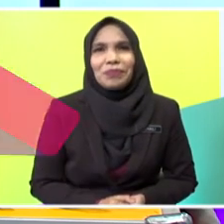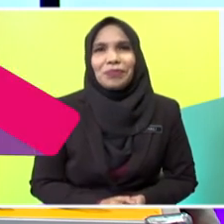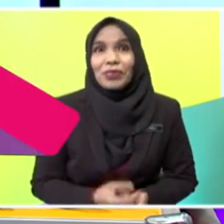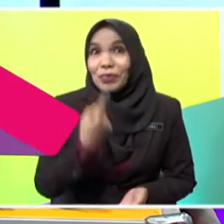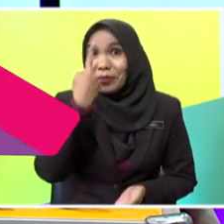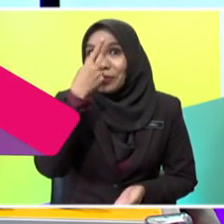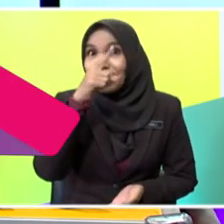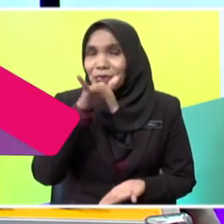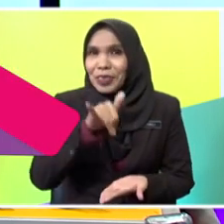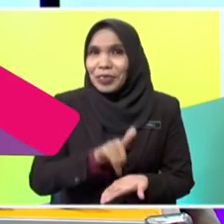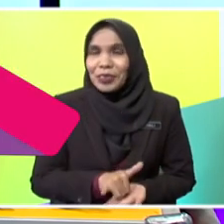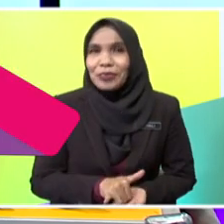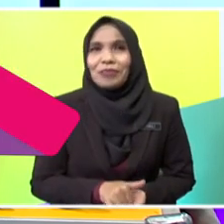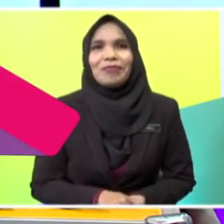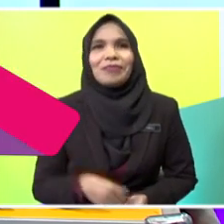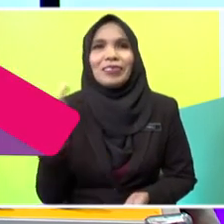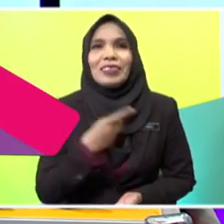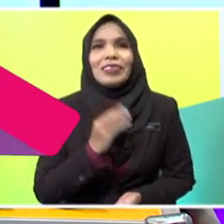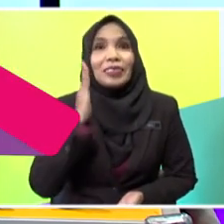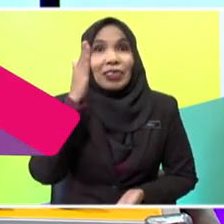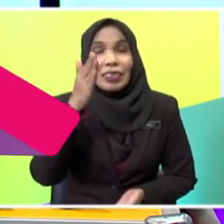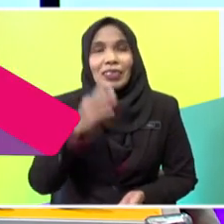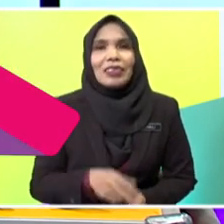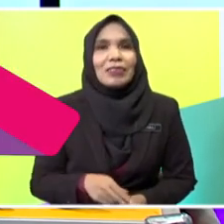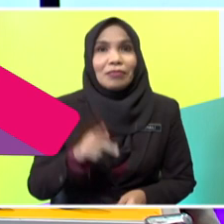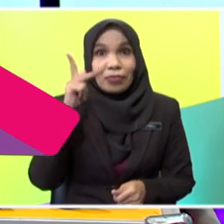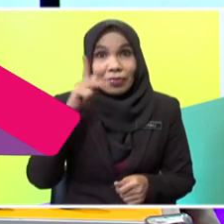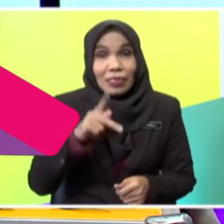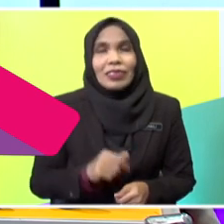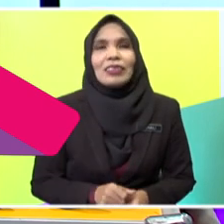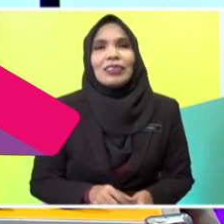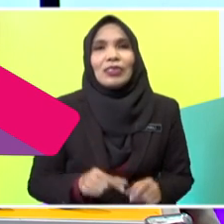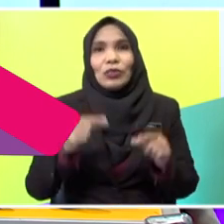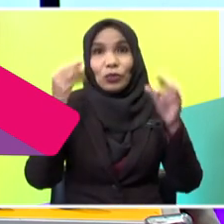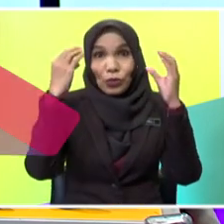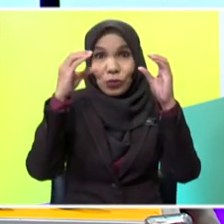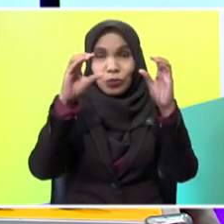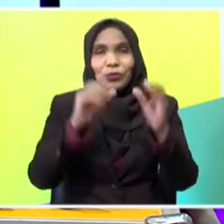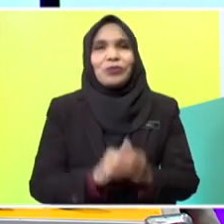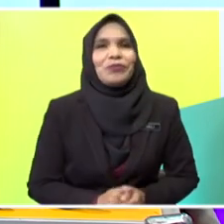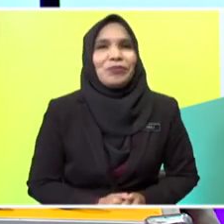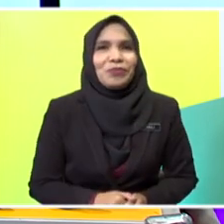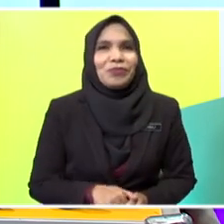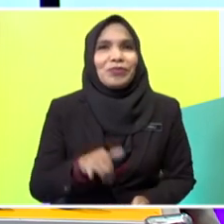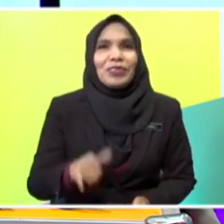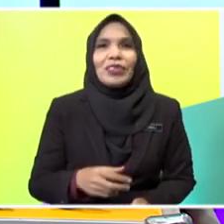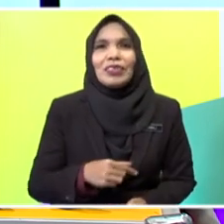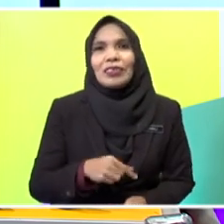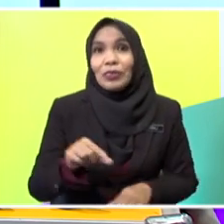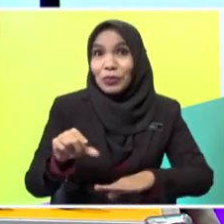masa, saya nak perkenalkan guru-guru penyampai kita yang hebat tadi menggunakan suara